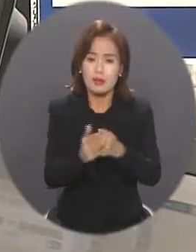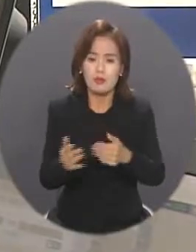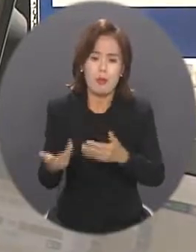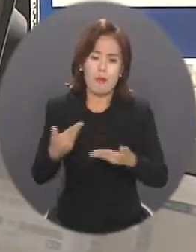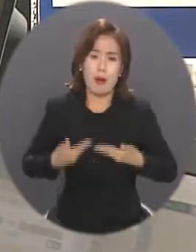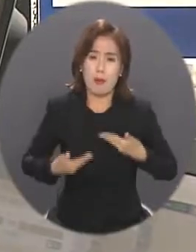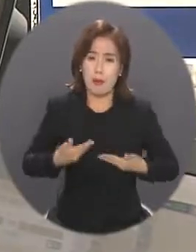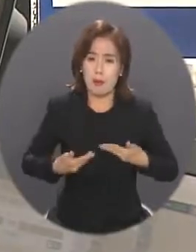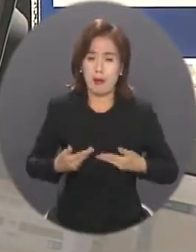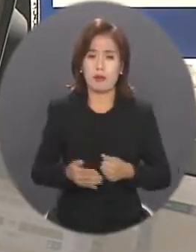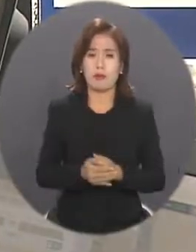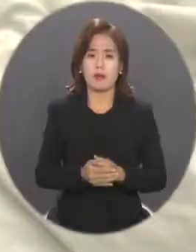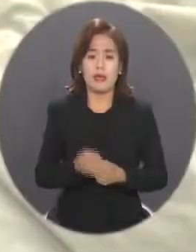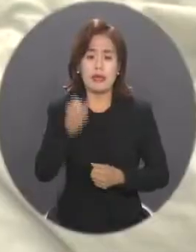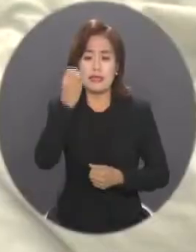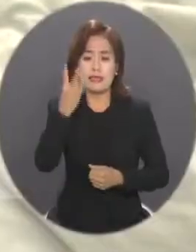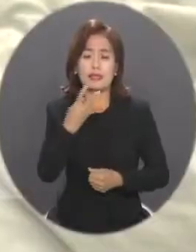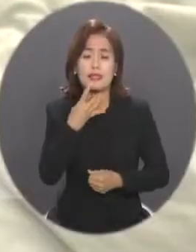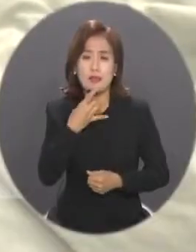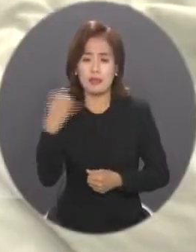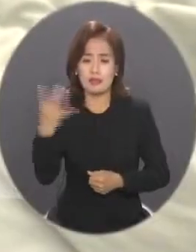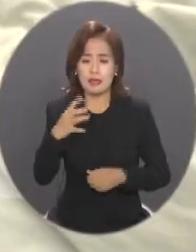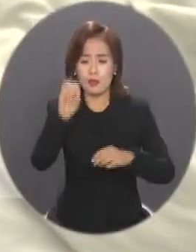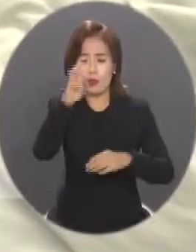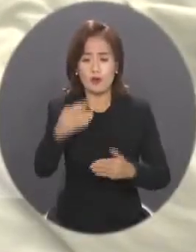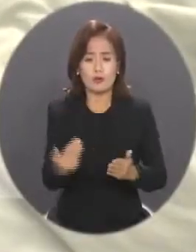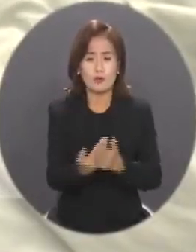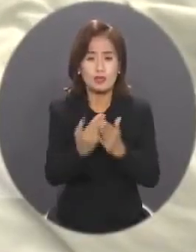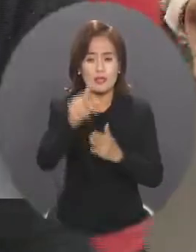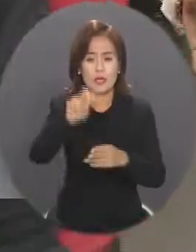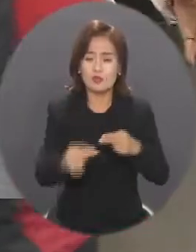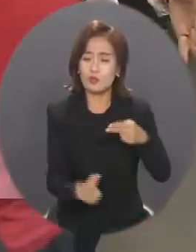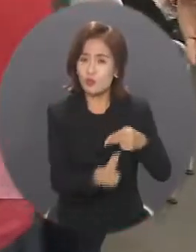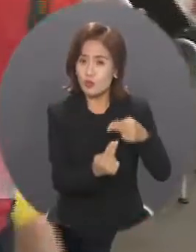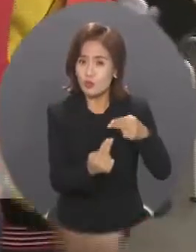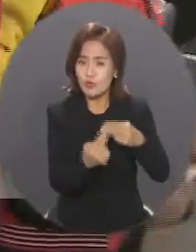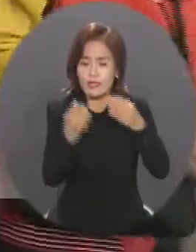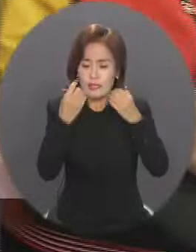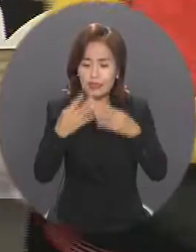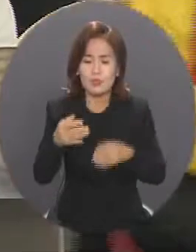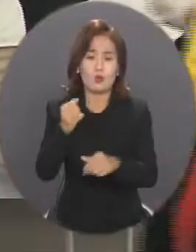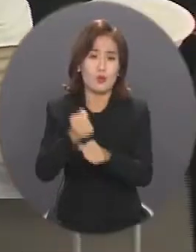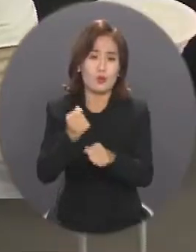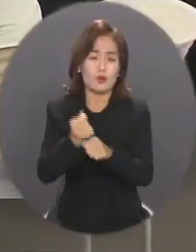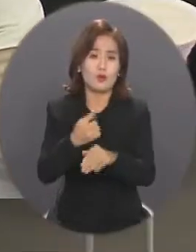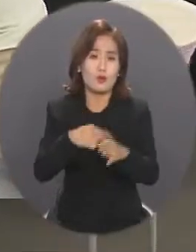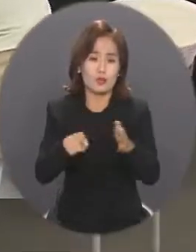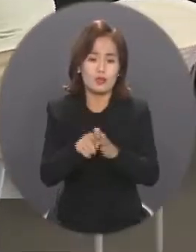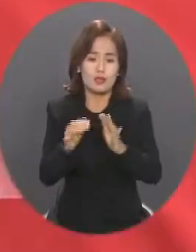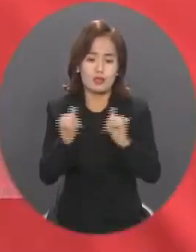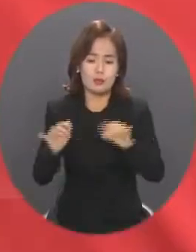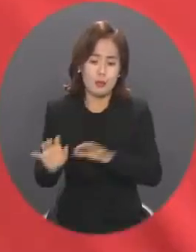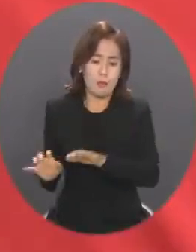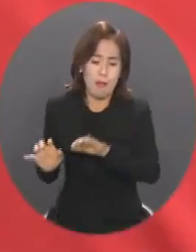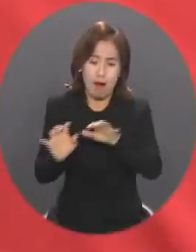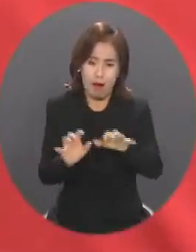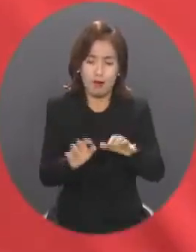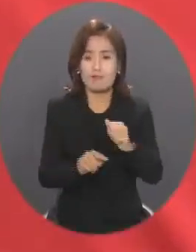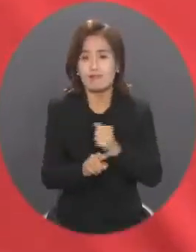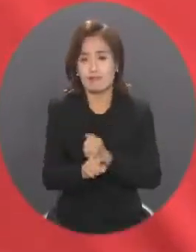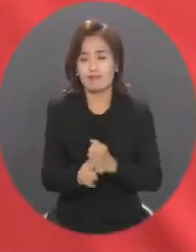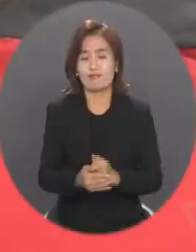틈이 없습니다. 넉 달 만에 재개된 광주 상생카드를 충전하거나 신규 발급을 받기 위해 시민들이 은행을 방문한